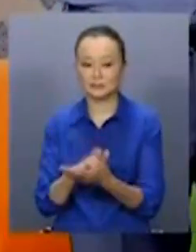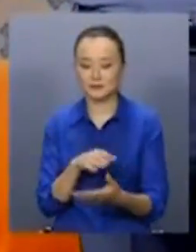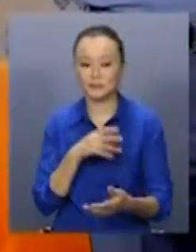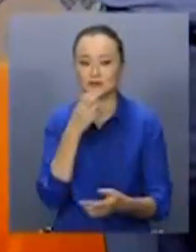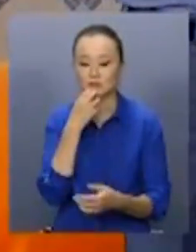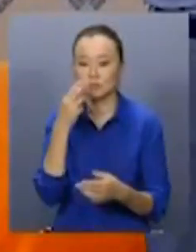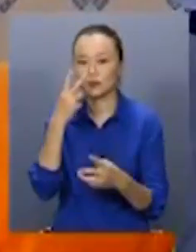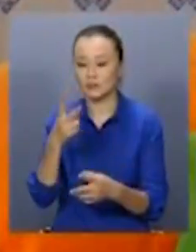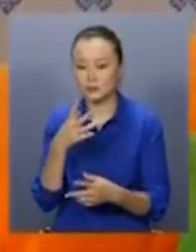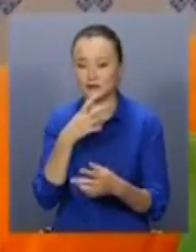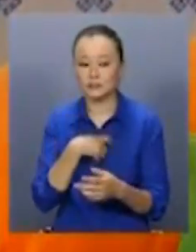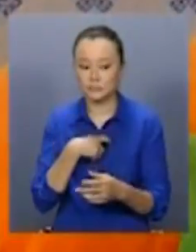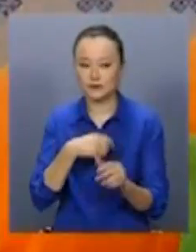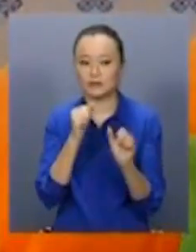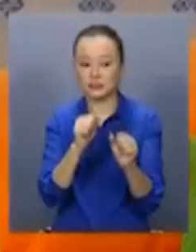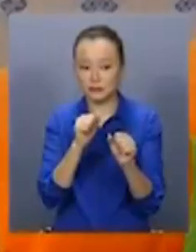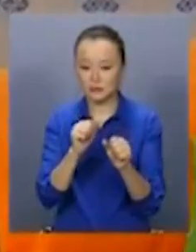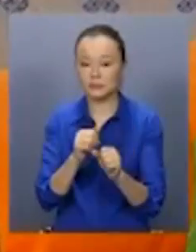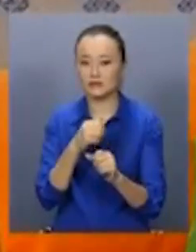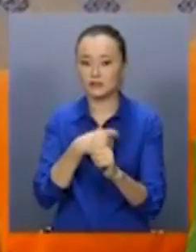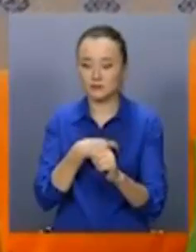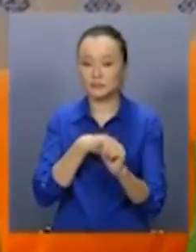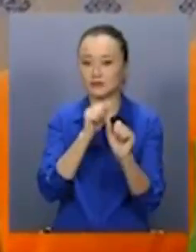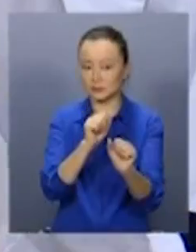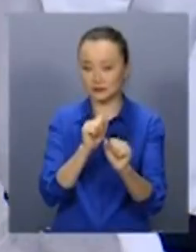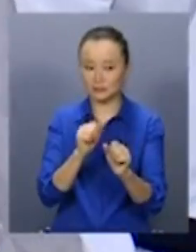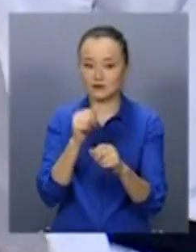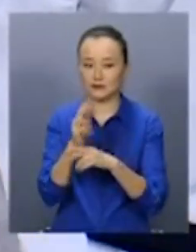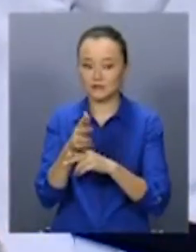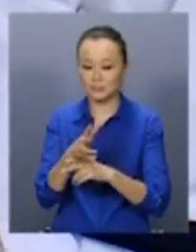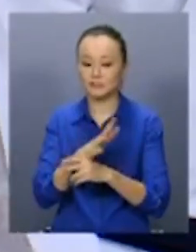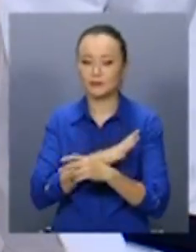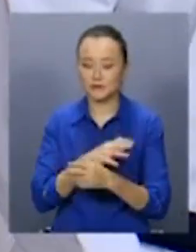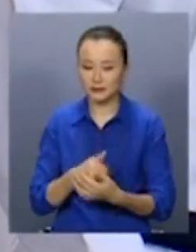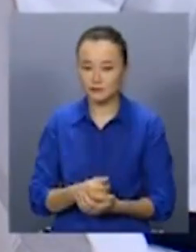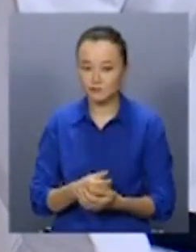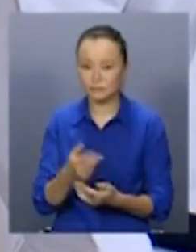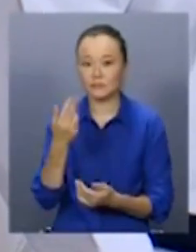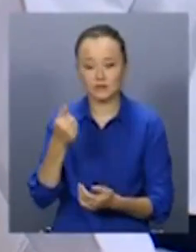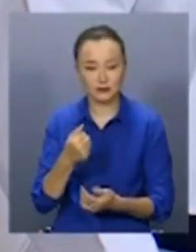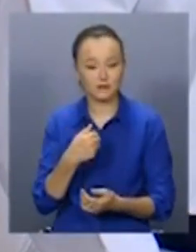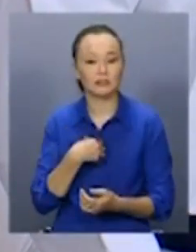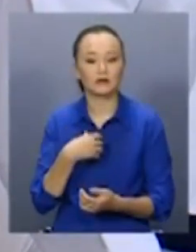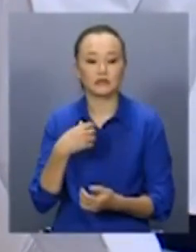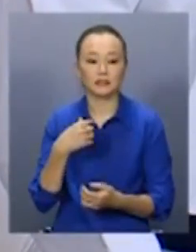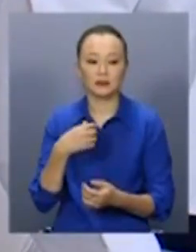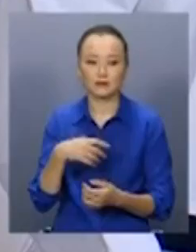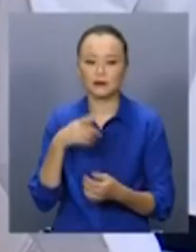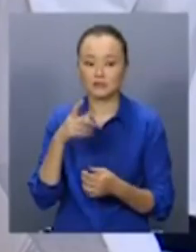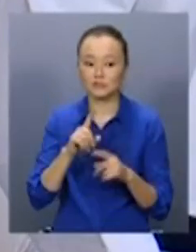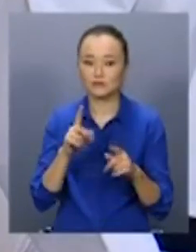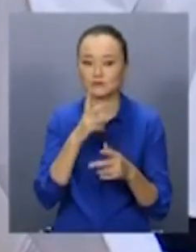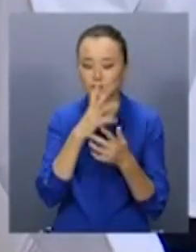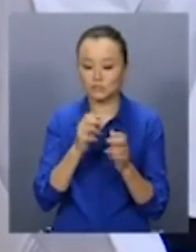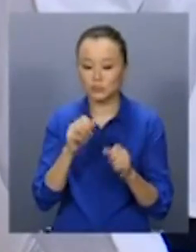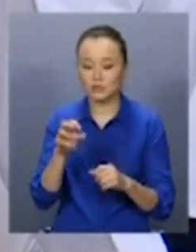боянға өзін өзі қорғану, бақсы сау айдарына өзін өзі қорғану түсірген болатынбыз. Содан бір дүниесін көрсетейік, бірақ енді Аман